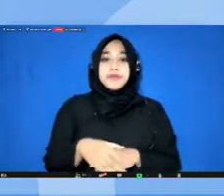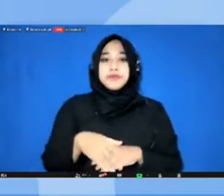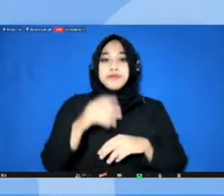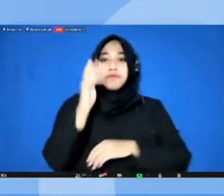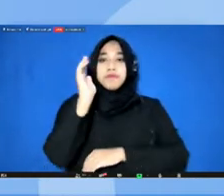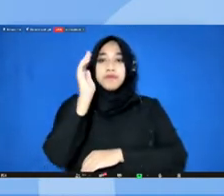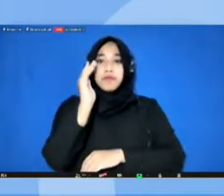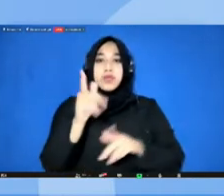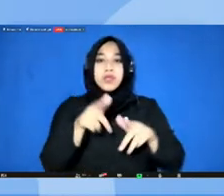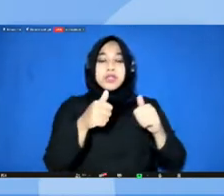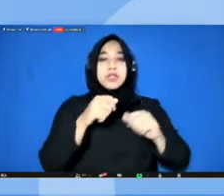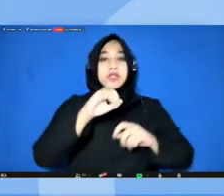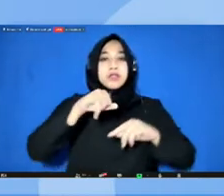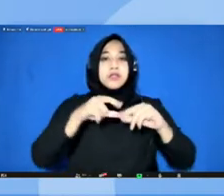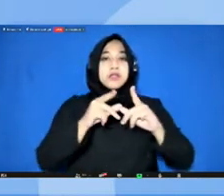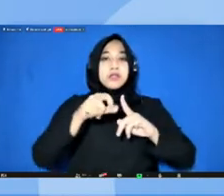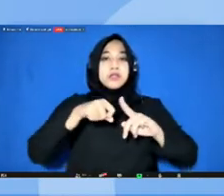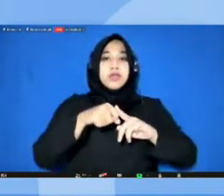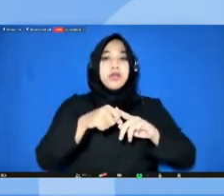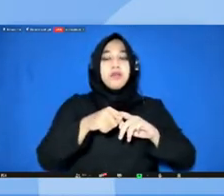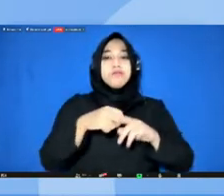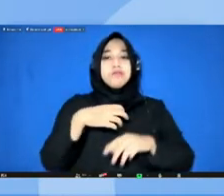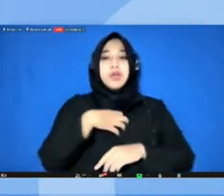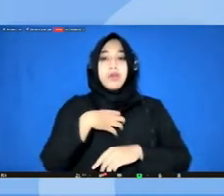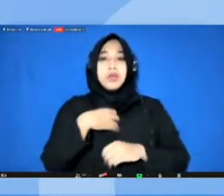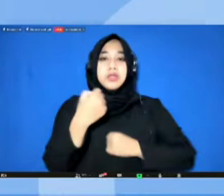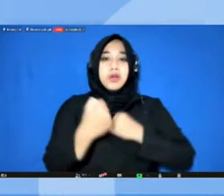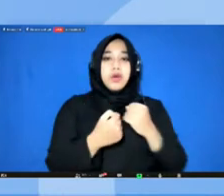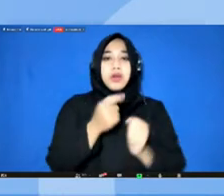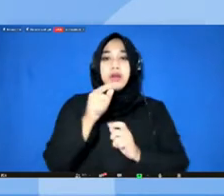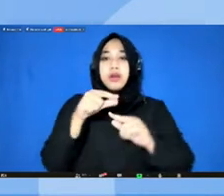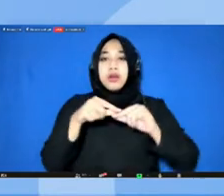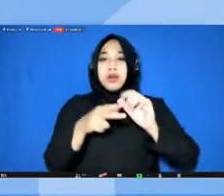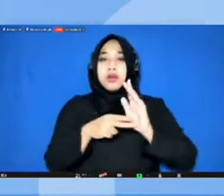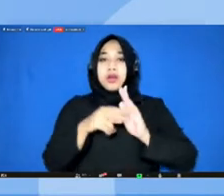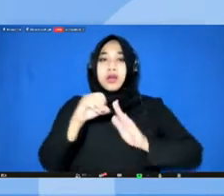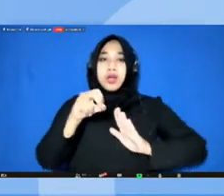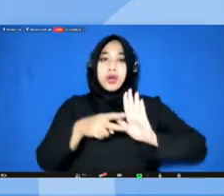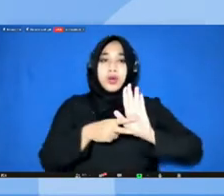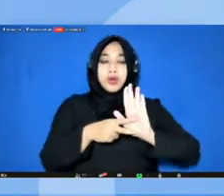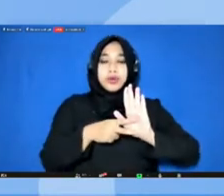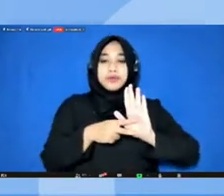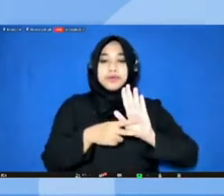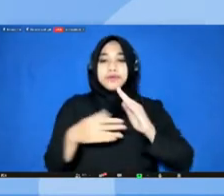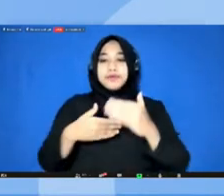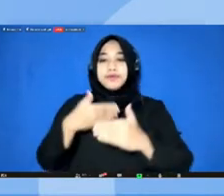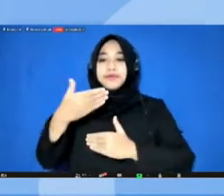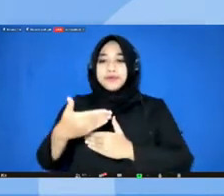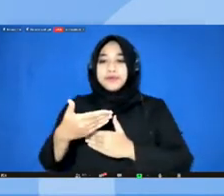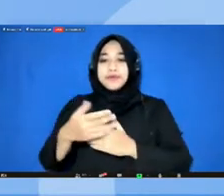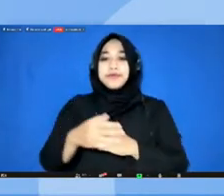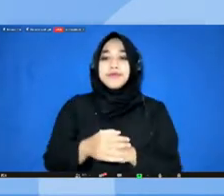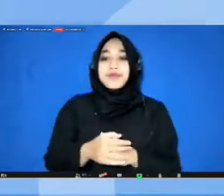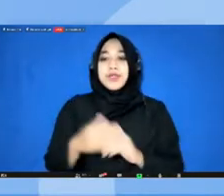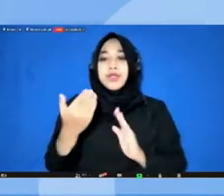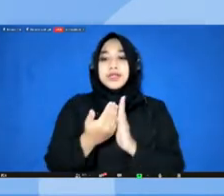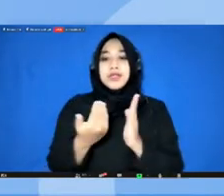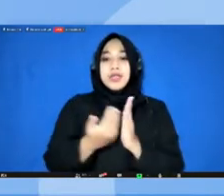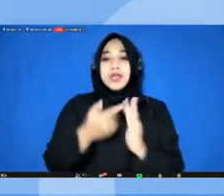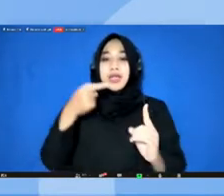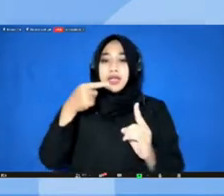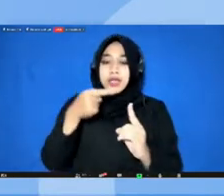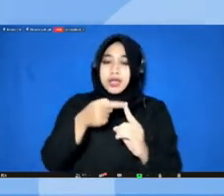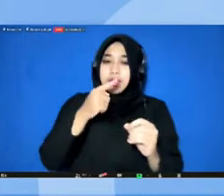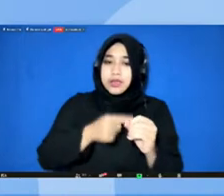hasil jajak pendapat yang dilakukan oleh Linkon by InvestGM. Dan kemudian acara yang puncak kita, acara yang